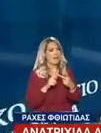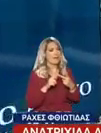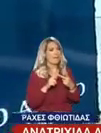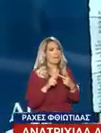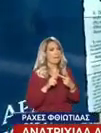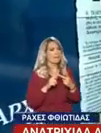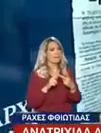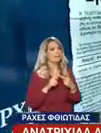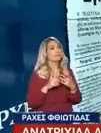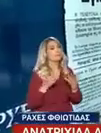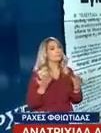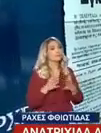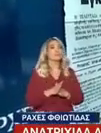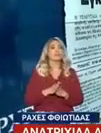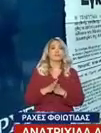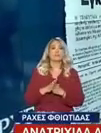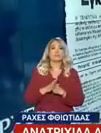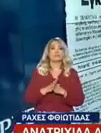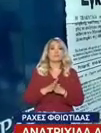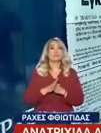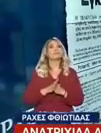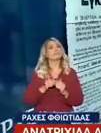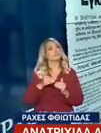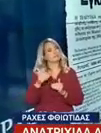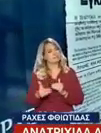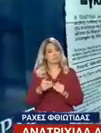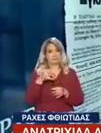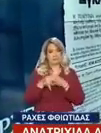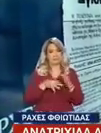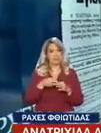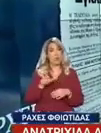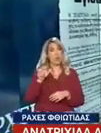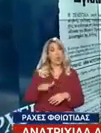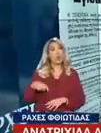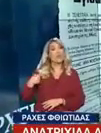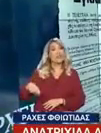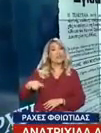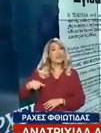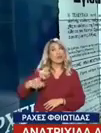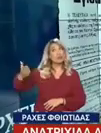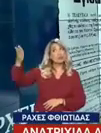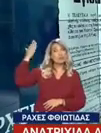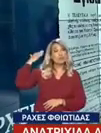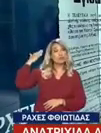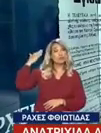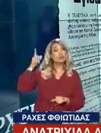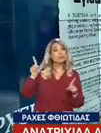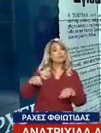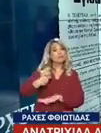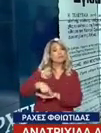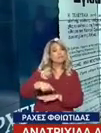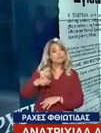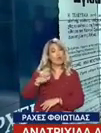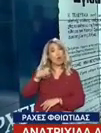Μάλιστα, είναι μια ιστορία που θα την θυμηθεί για μας σε λίγη ώρα ο δικηγόρος που είχε σταθεί στο πλευρό του και είναι ο κύριος Αλέξης Κούγιας. Θα τον